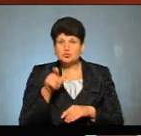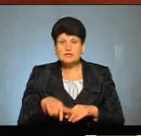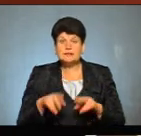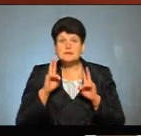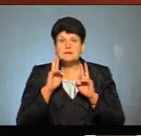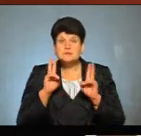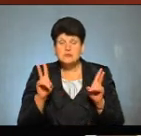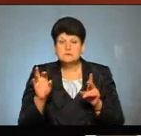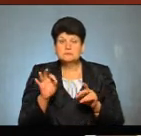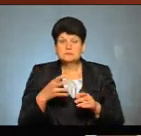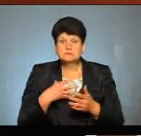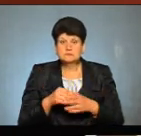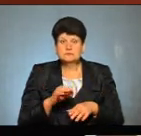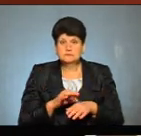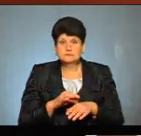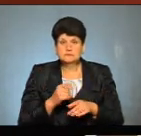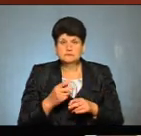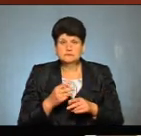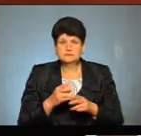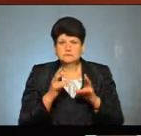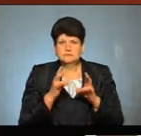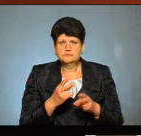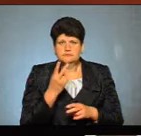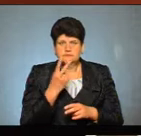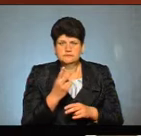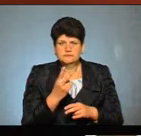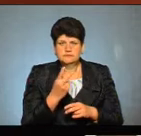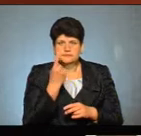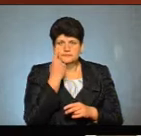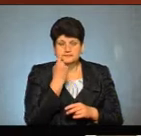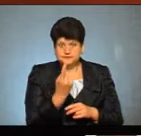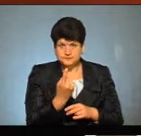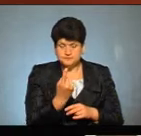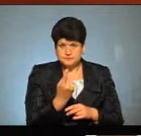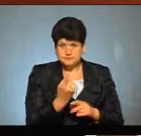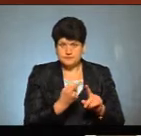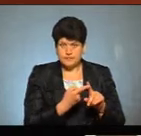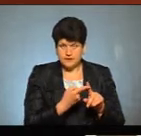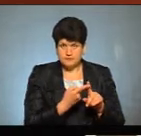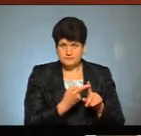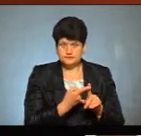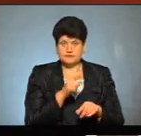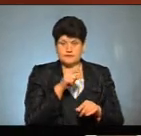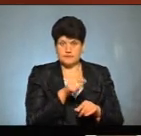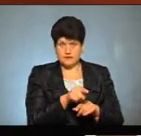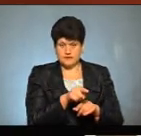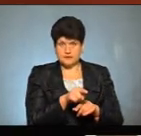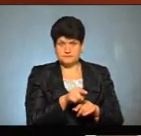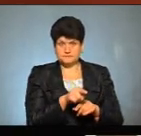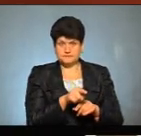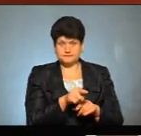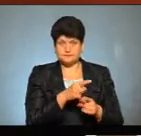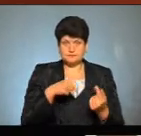своє інфікування, вона небезпечна двома речами. По-перше, інфікований наражає на небезпеку